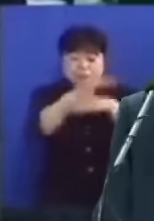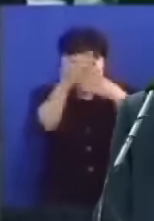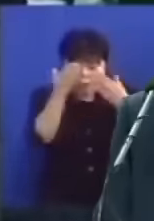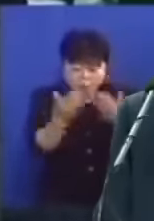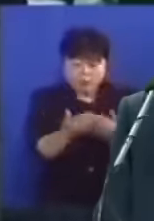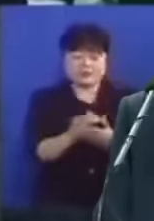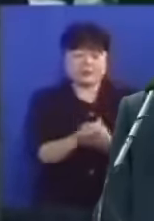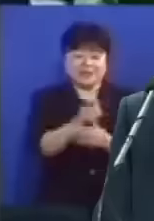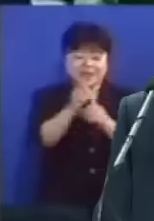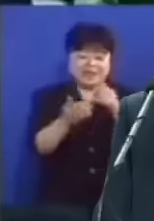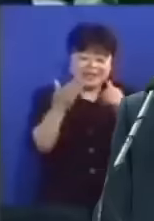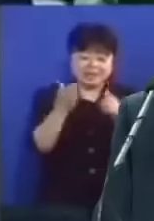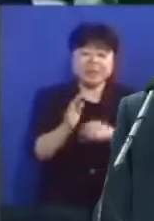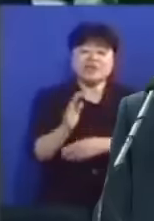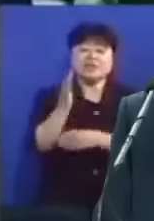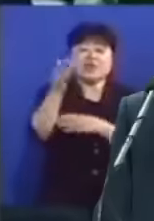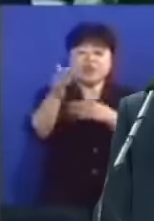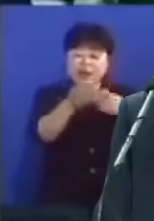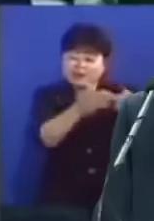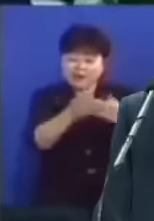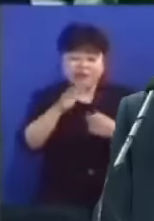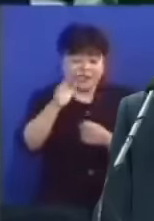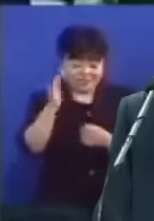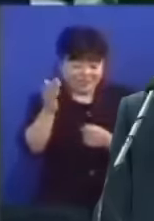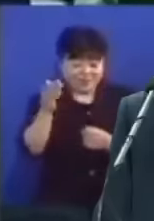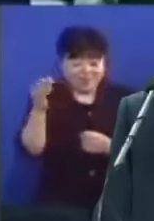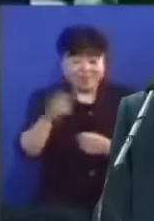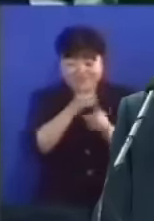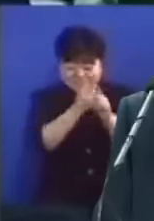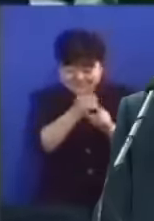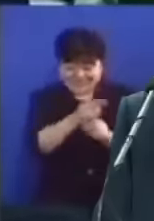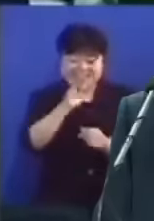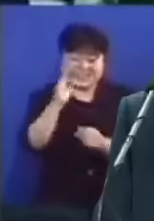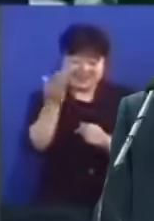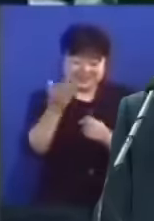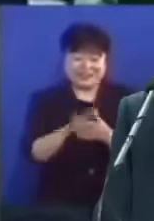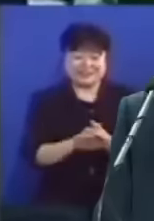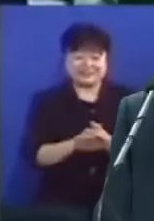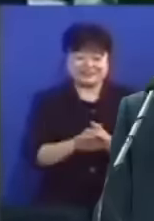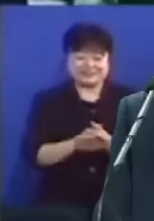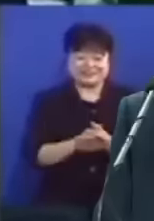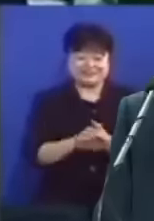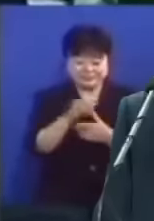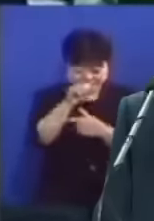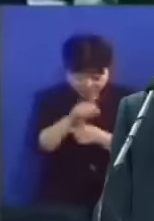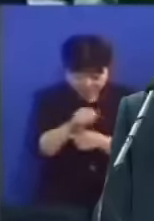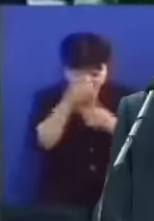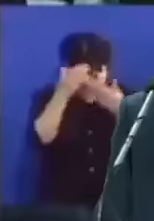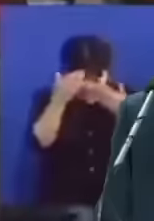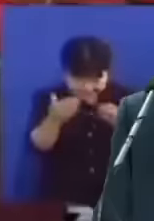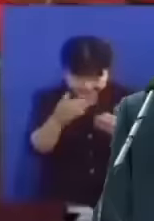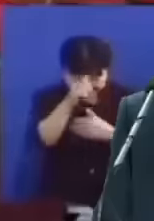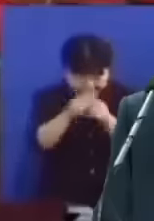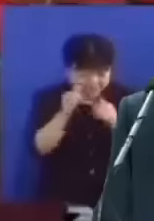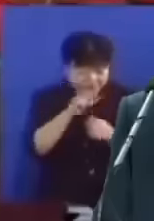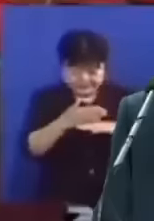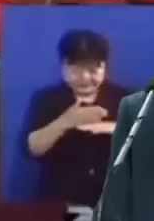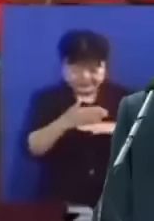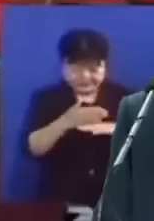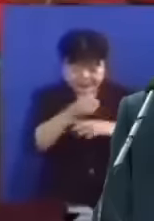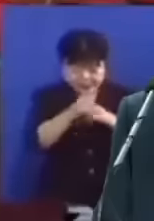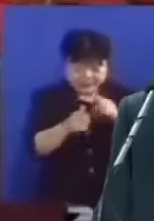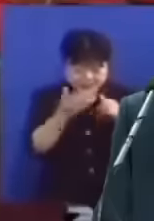모두 다 하나님의 영광을 체험하게 되고 승리하게 되는 것입니다. 우리 고개 숙여 기도드리겠습니다. 하나님 우리